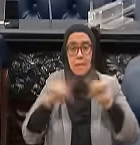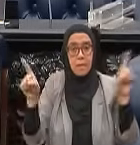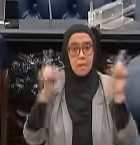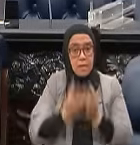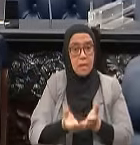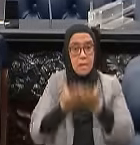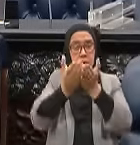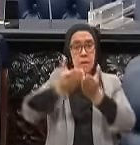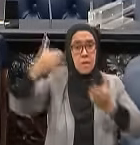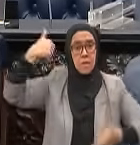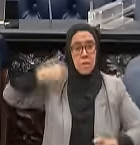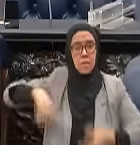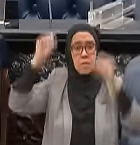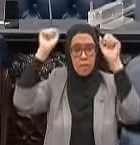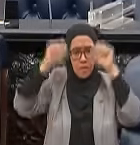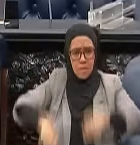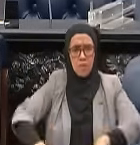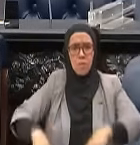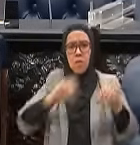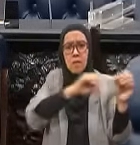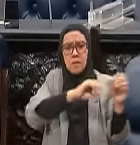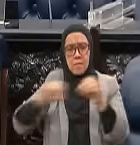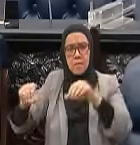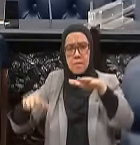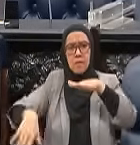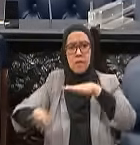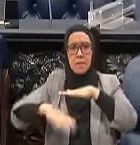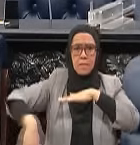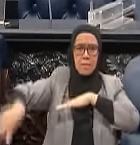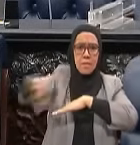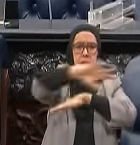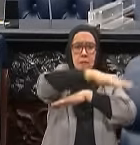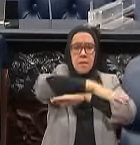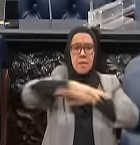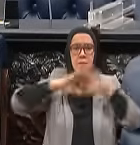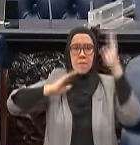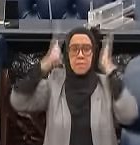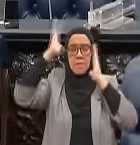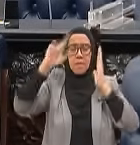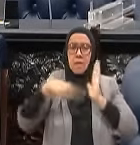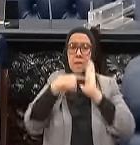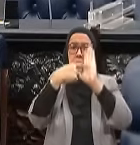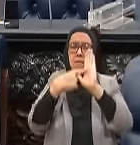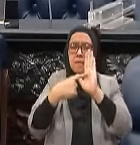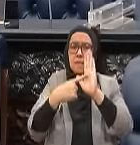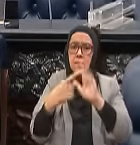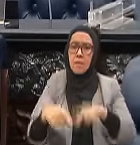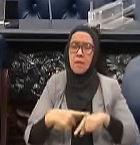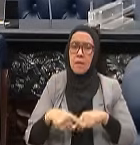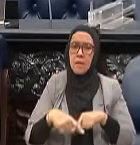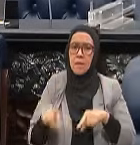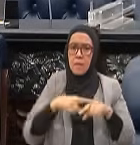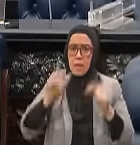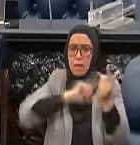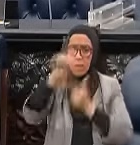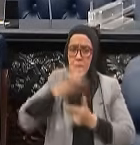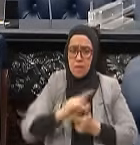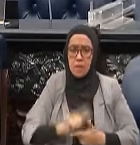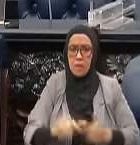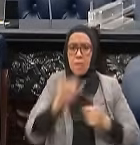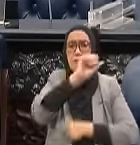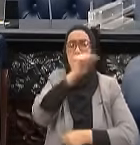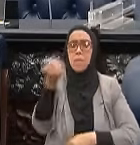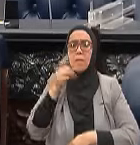masih boleh beroperasi di perairan Indonesia ini dibuktikan dengan pulsa 10 dia self kepada dua buah kapal